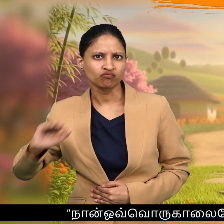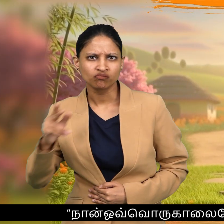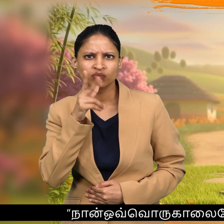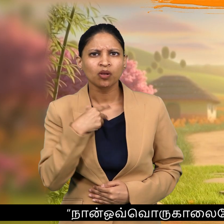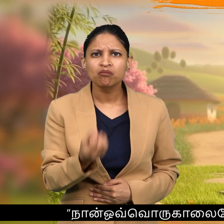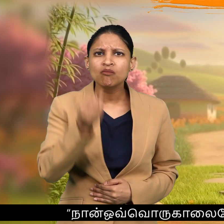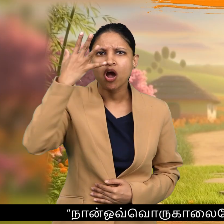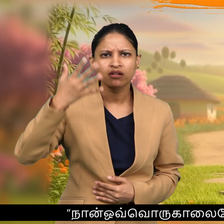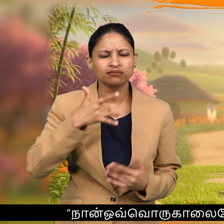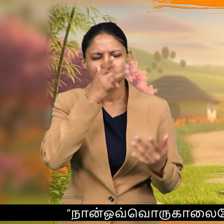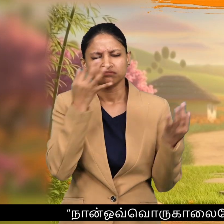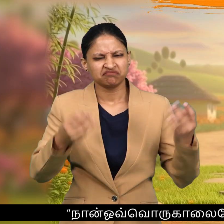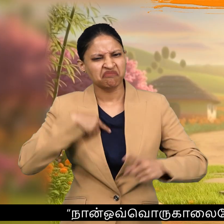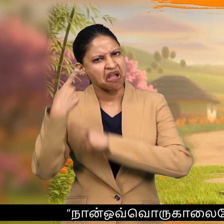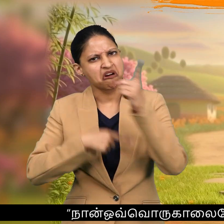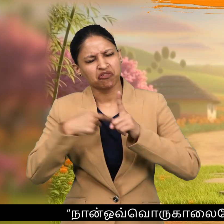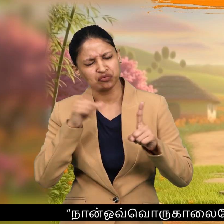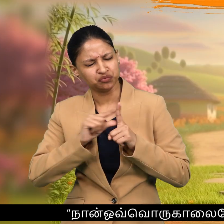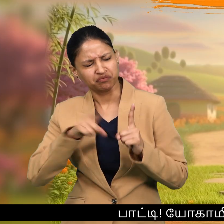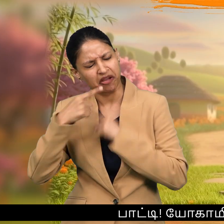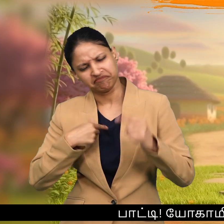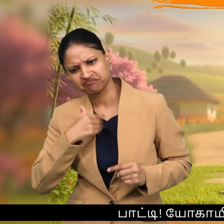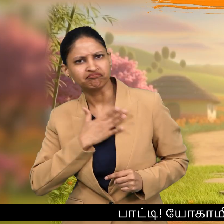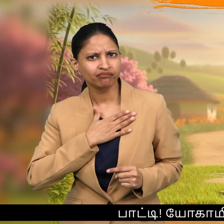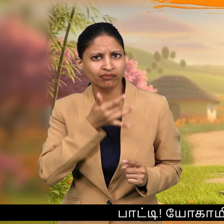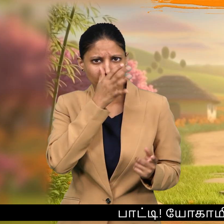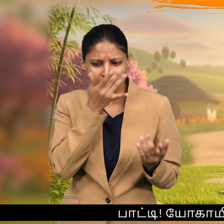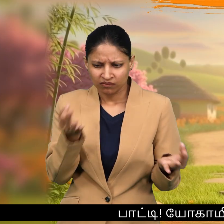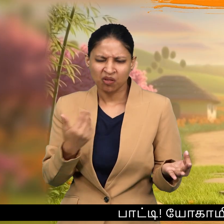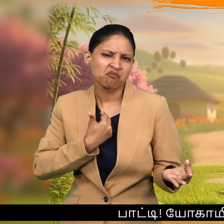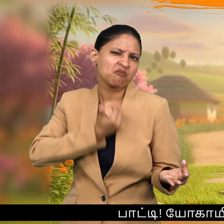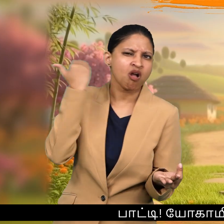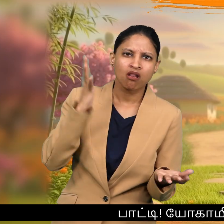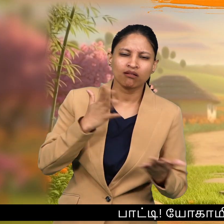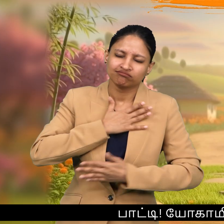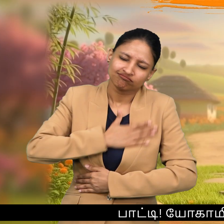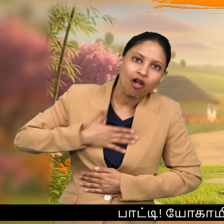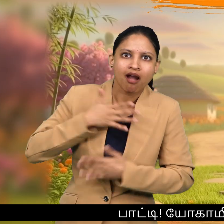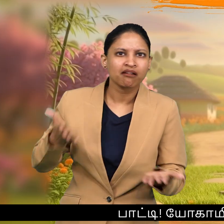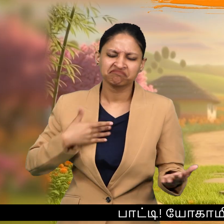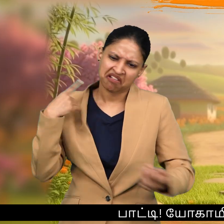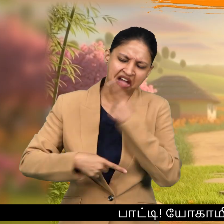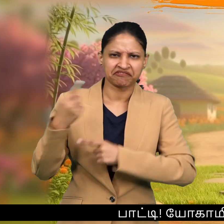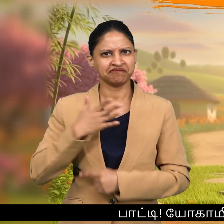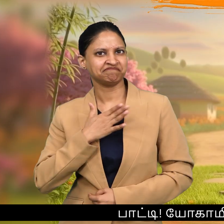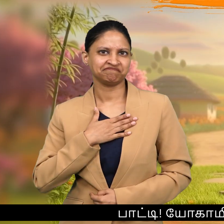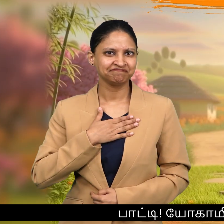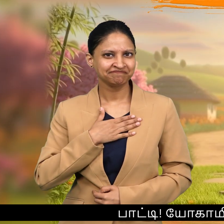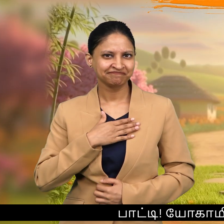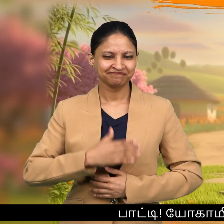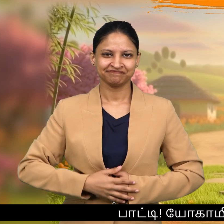நான் ஒவ்வொரு காலை வேளையும் இதை செய்ய போகிறேன். பாட்டி, யோகா மிகவும் சுவாரஸ்யமானது.